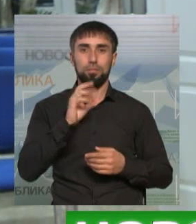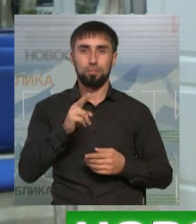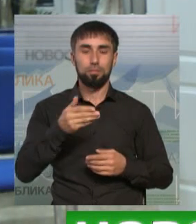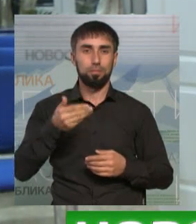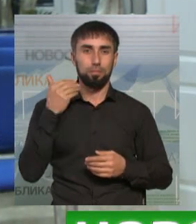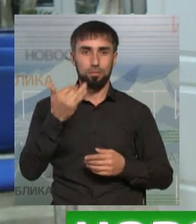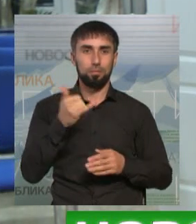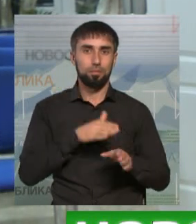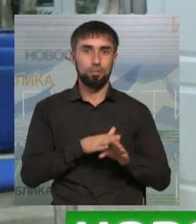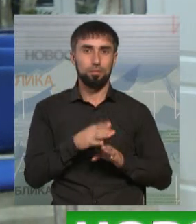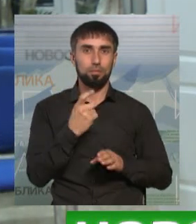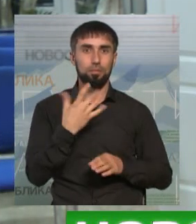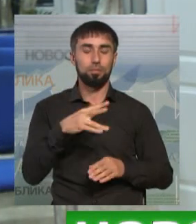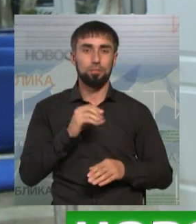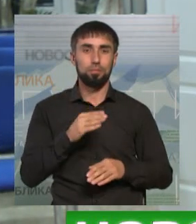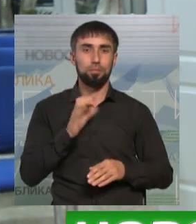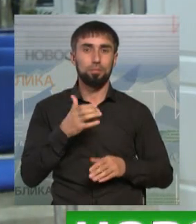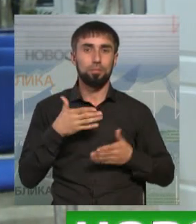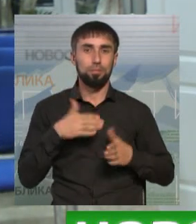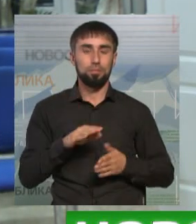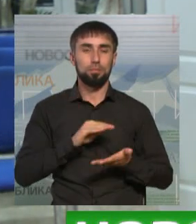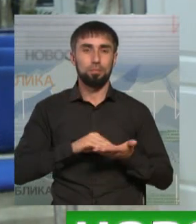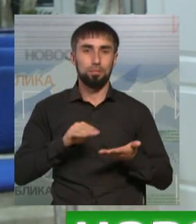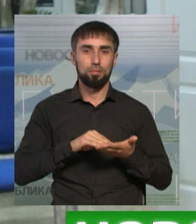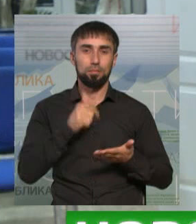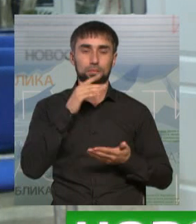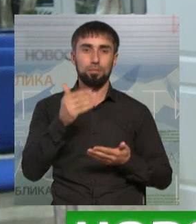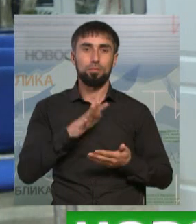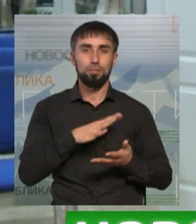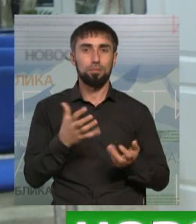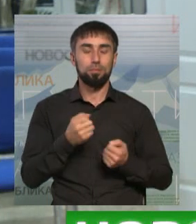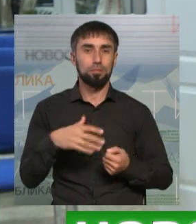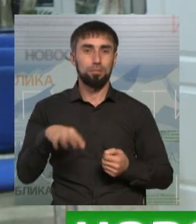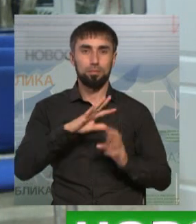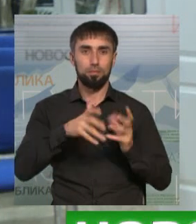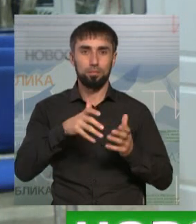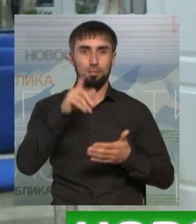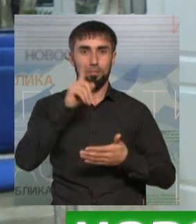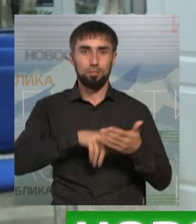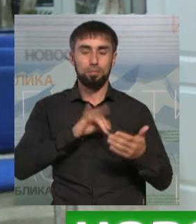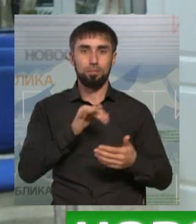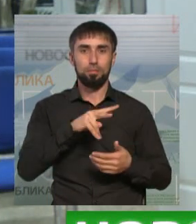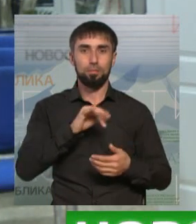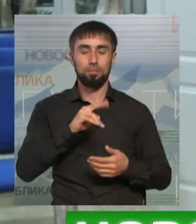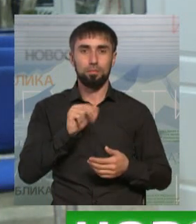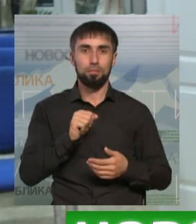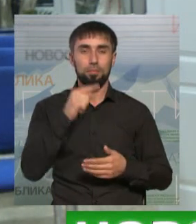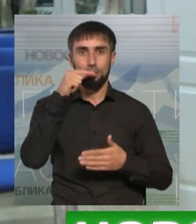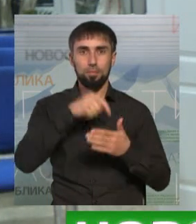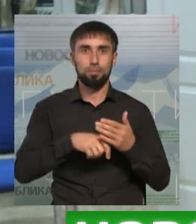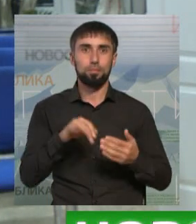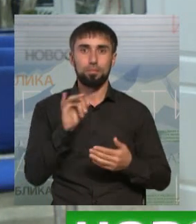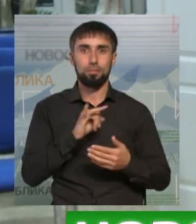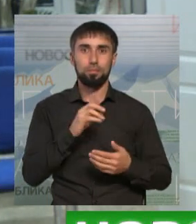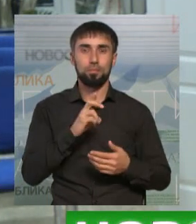Сегодня исполняется 150 лет со дня рождения писателя, чьи произведения получили всемирное признание и стали классикой. Глубокий интерес у